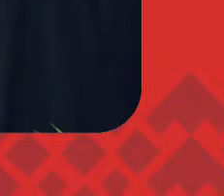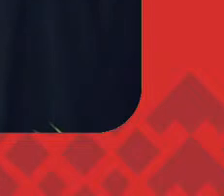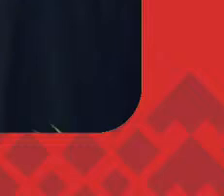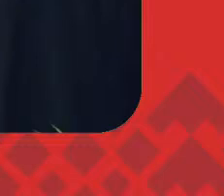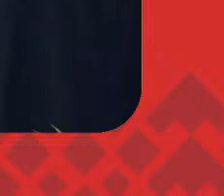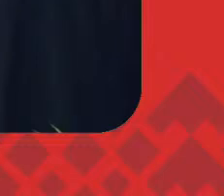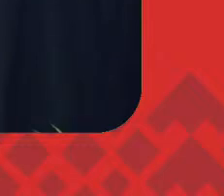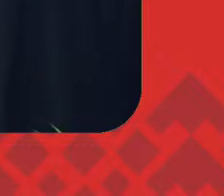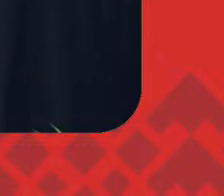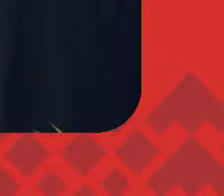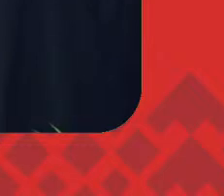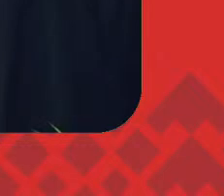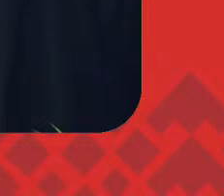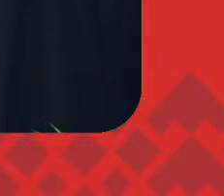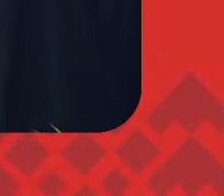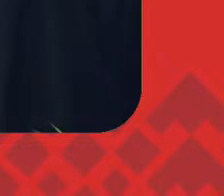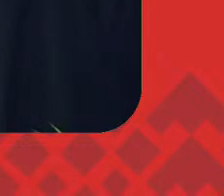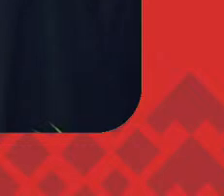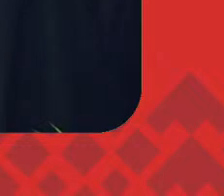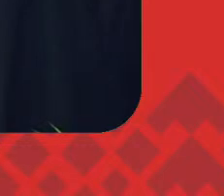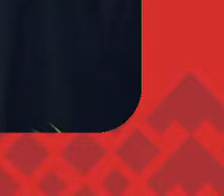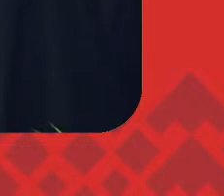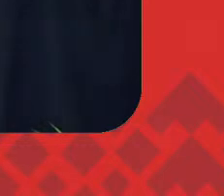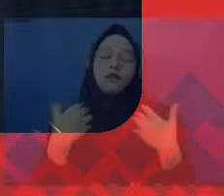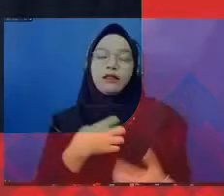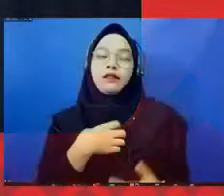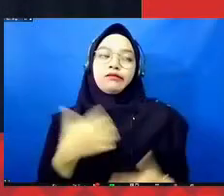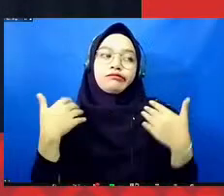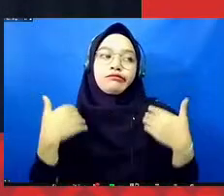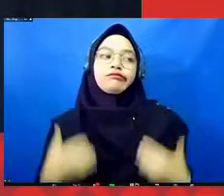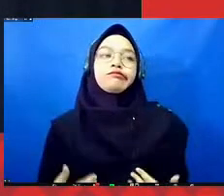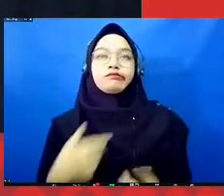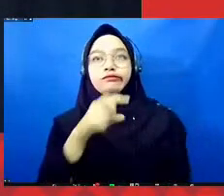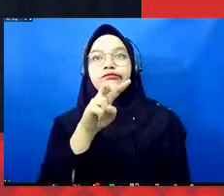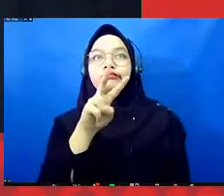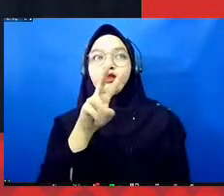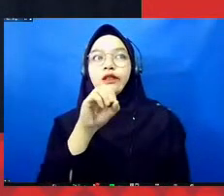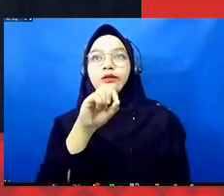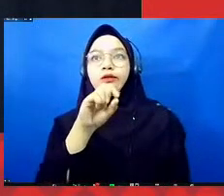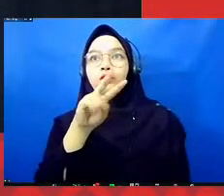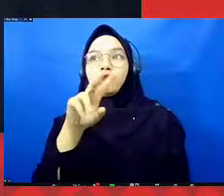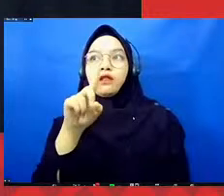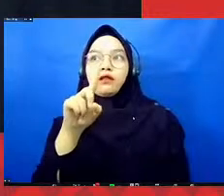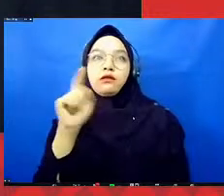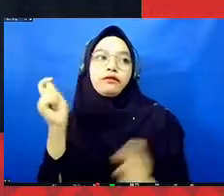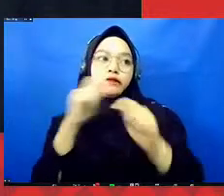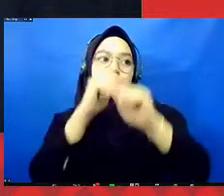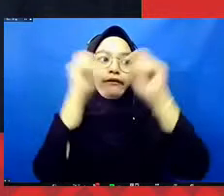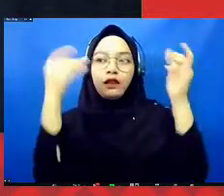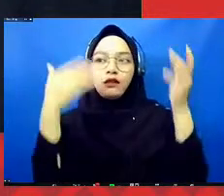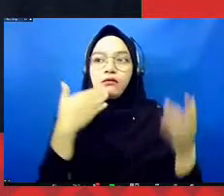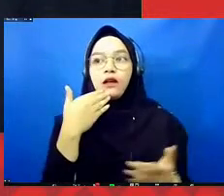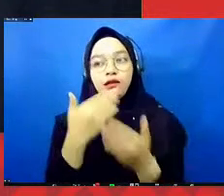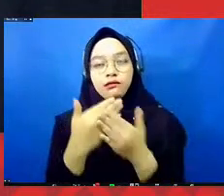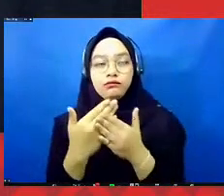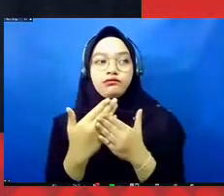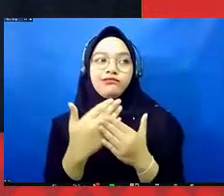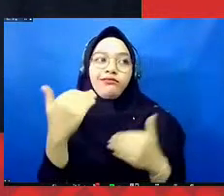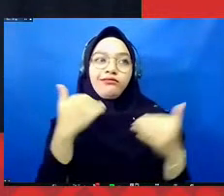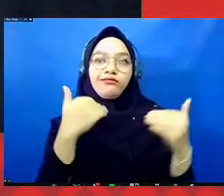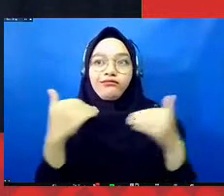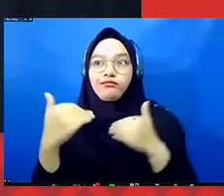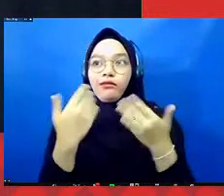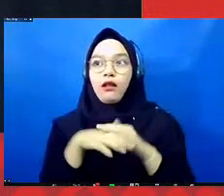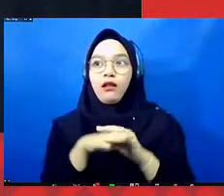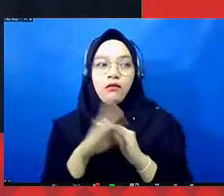Rights Festival 2021. Terima kasih sudah menghadiri pada sesi